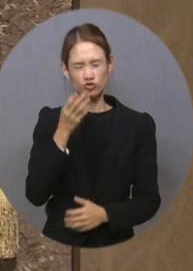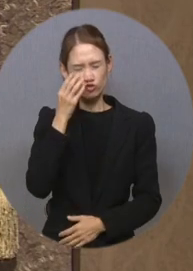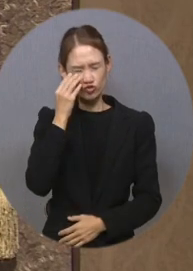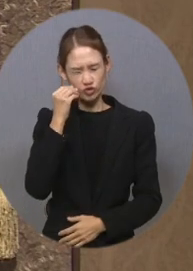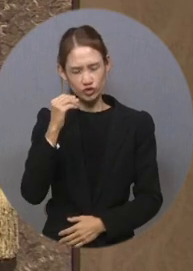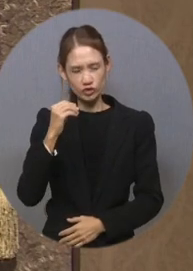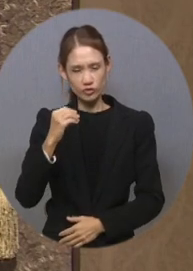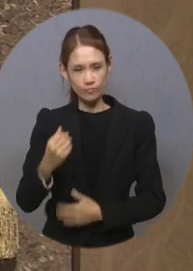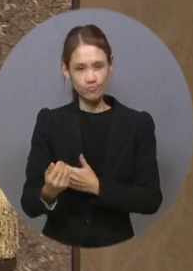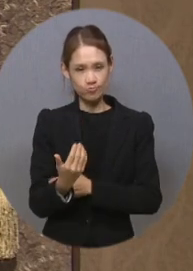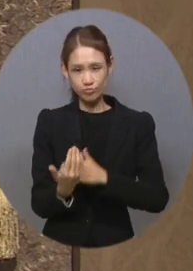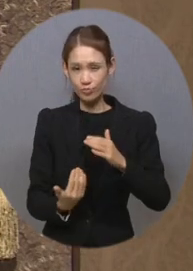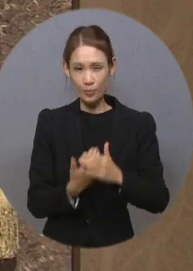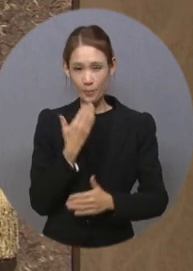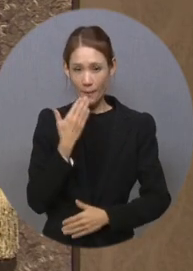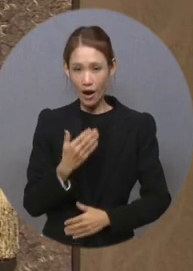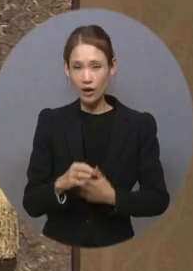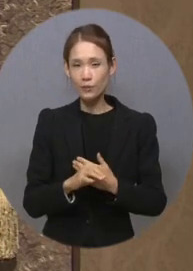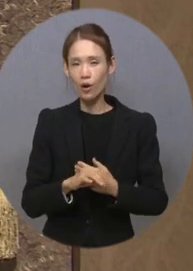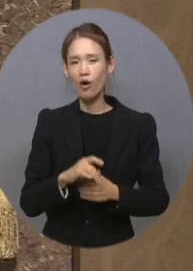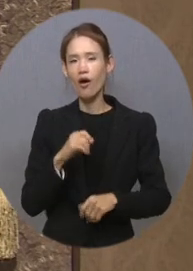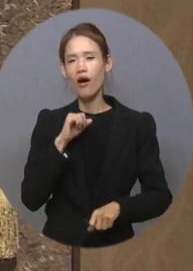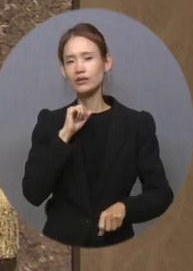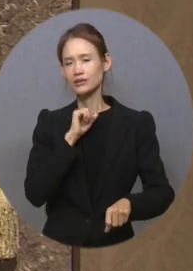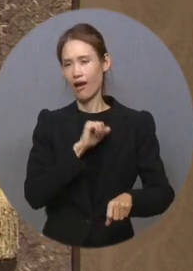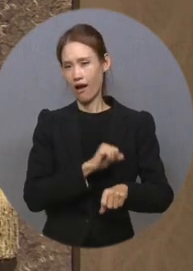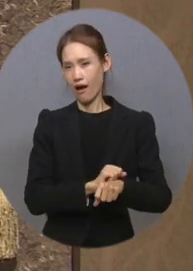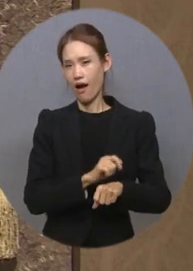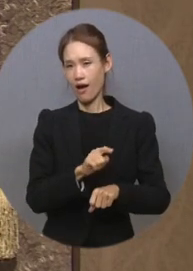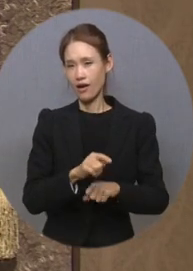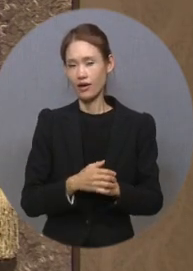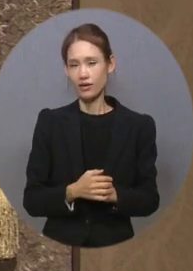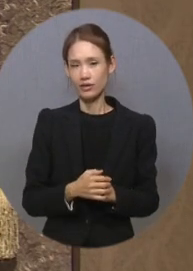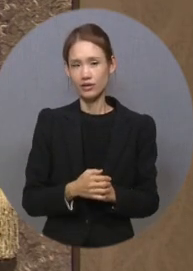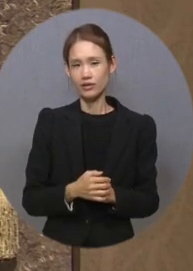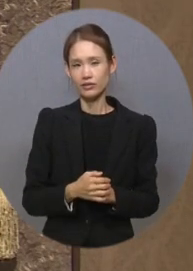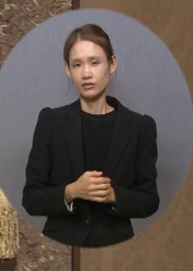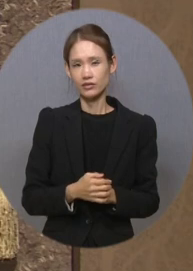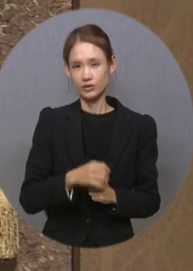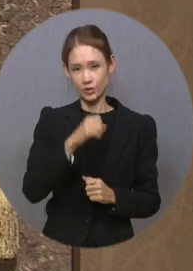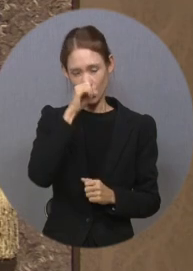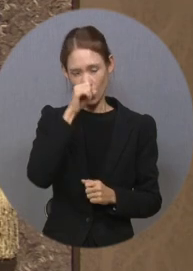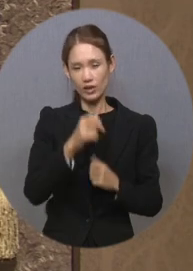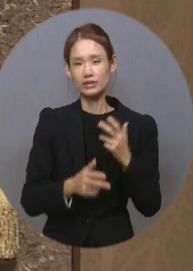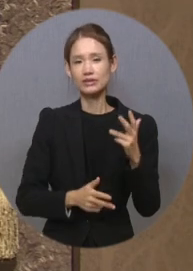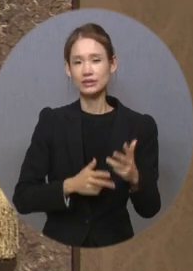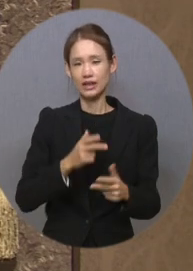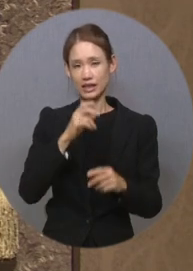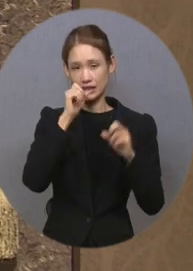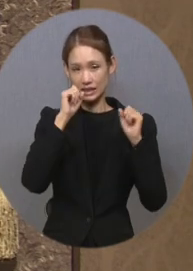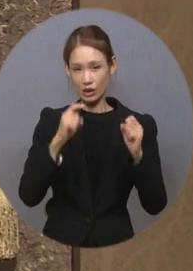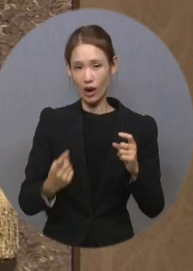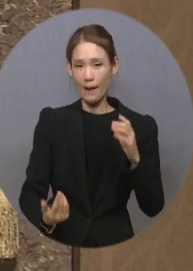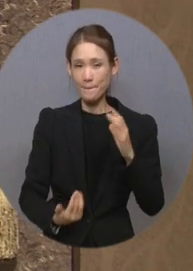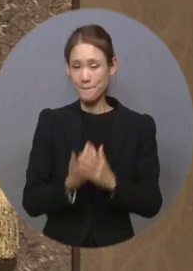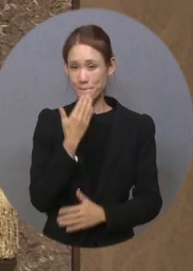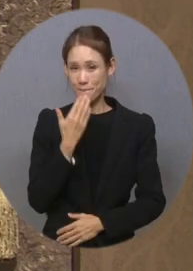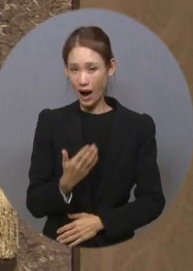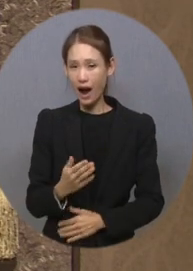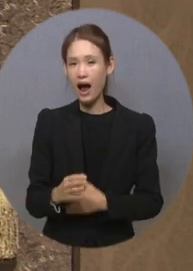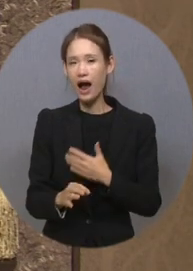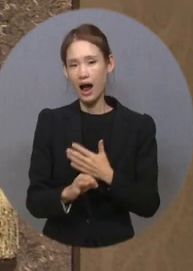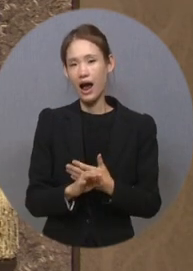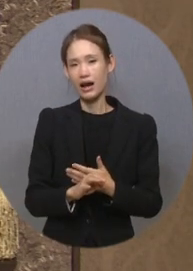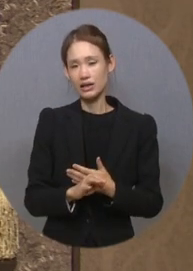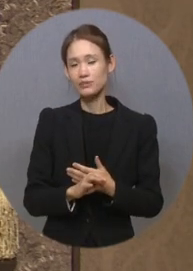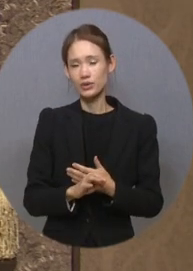뭐 비장애인 못지않게 잘하세요. 네. 아주 좋고 그리고 아주 좋은 사업이다. 기회 되면은 그런